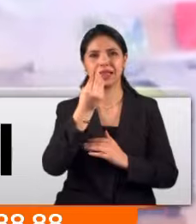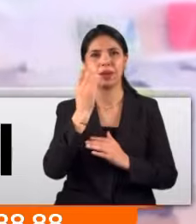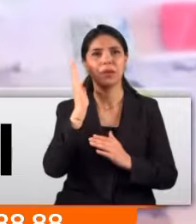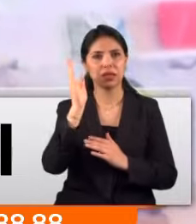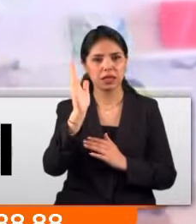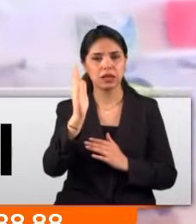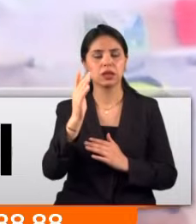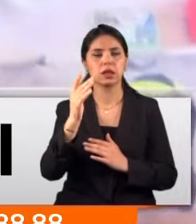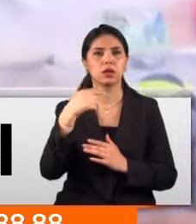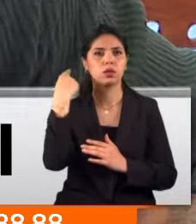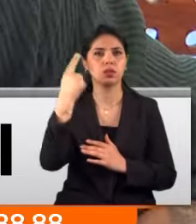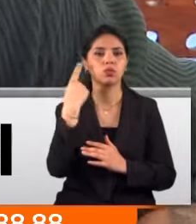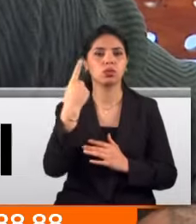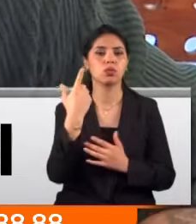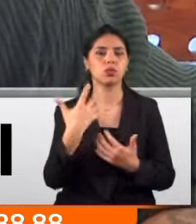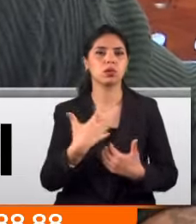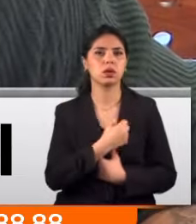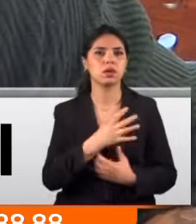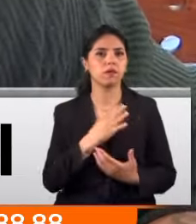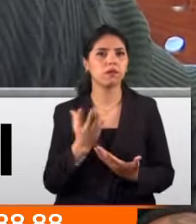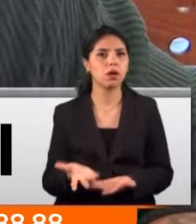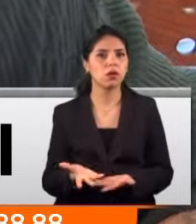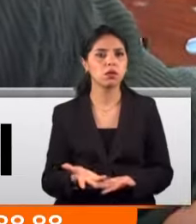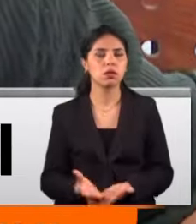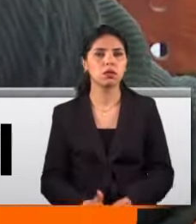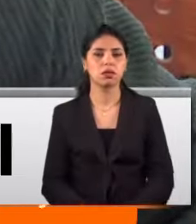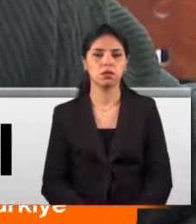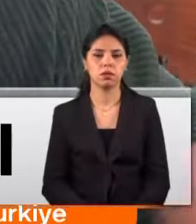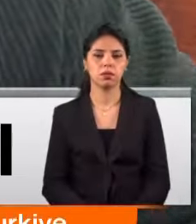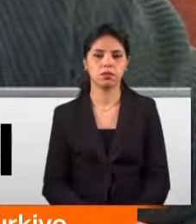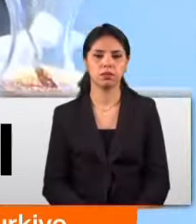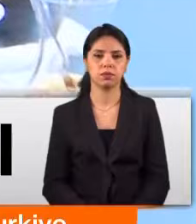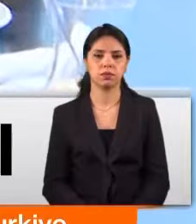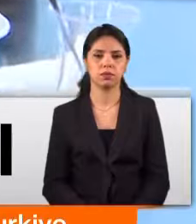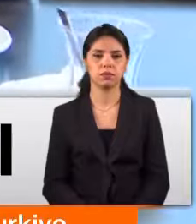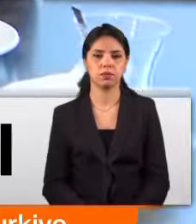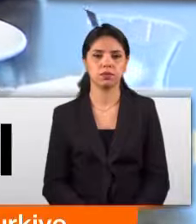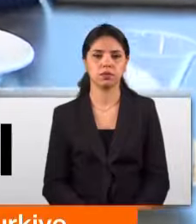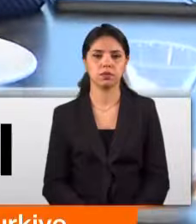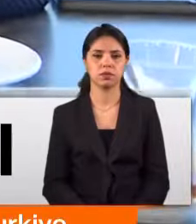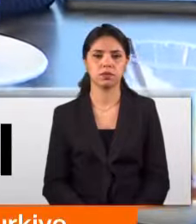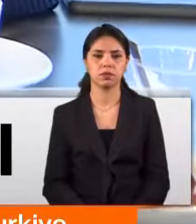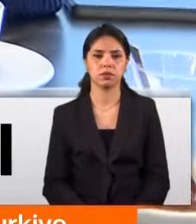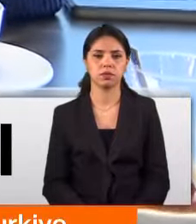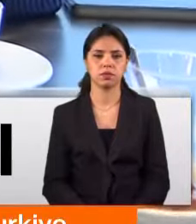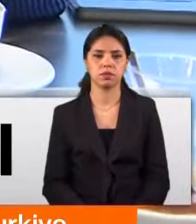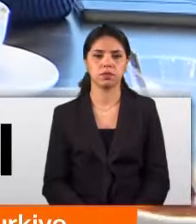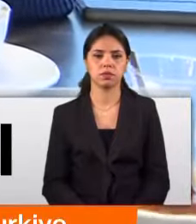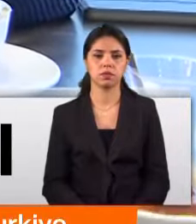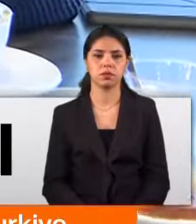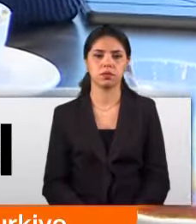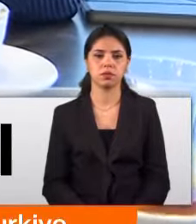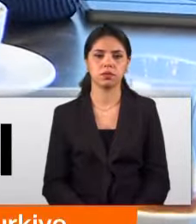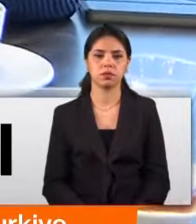bile kara kara düşünür oldu. Kara kara düşünüyoruz ve nerede uygun yiyebiliriz diye. Kendi kendinize soruyorsunuz, ne yedim acaba ben bu kadar